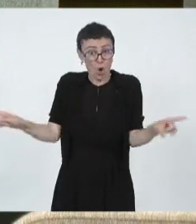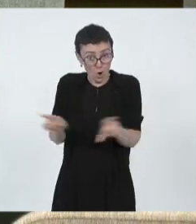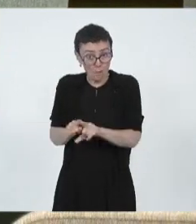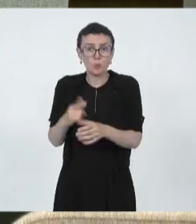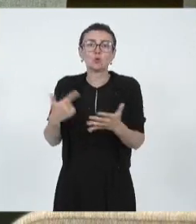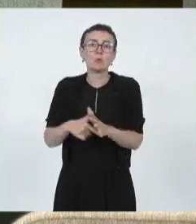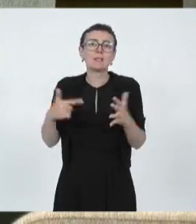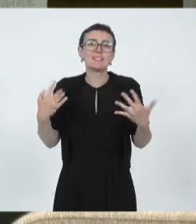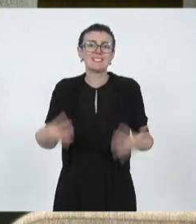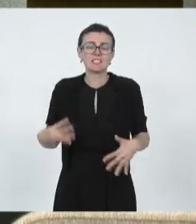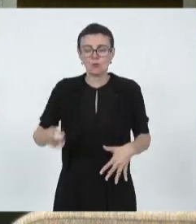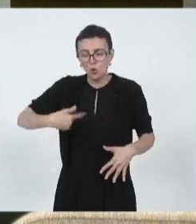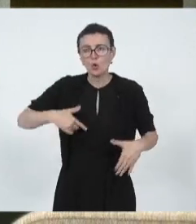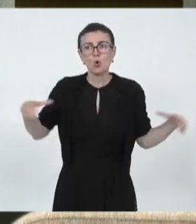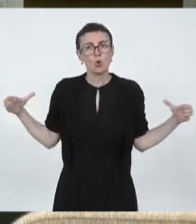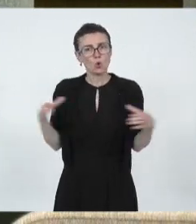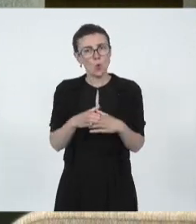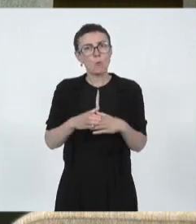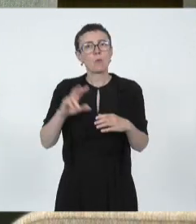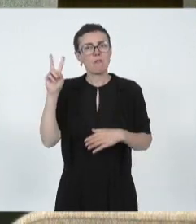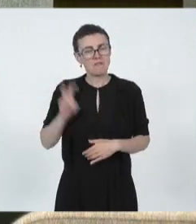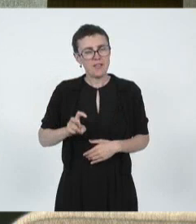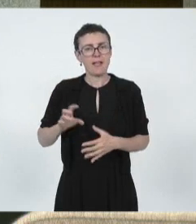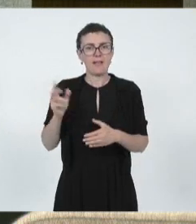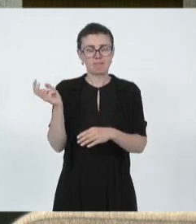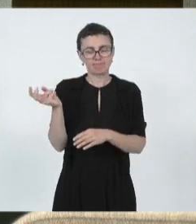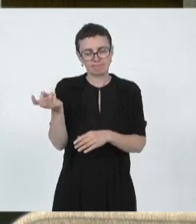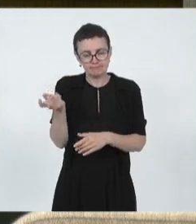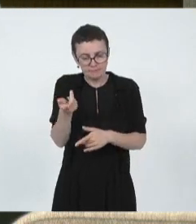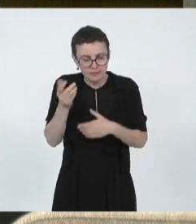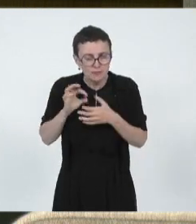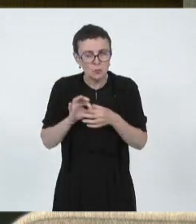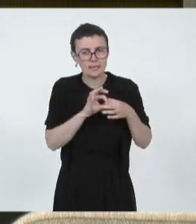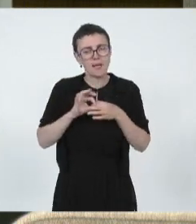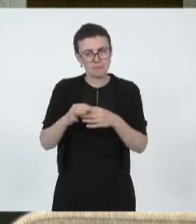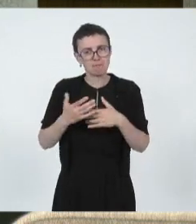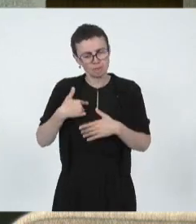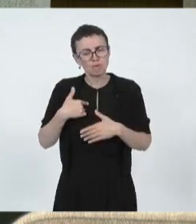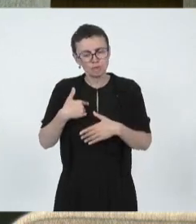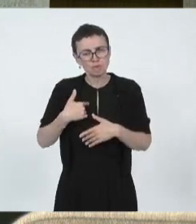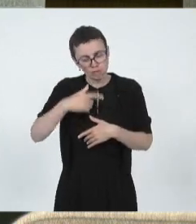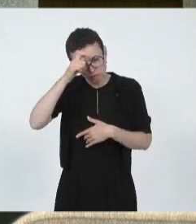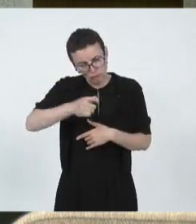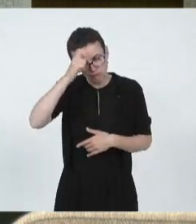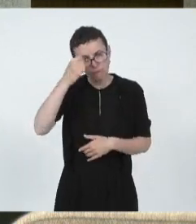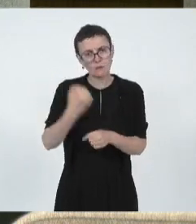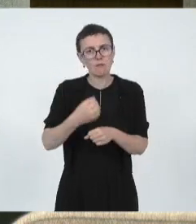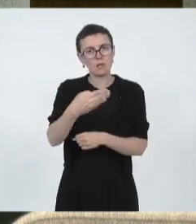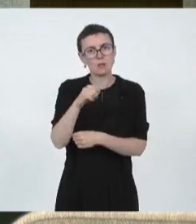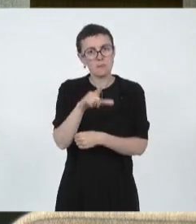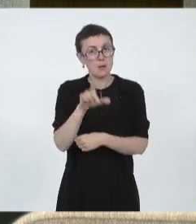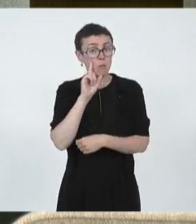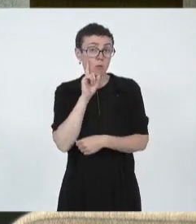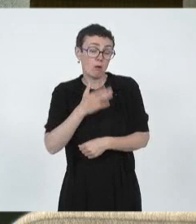Notre groupe Métropole Écologie Citoyenne et Solidaire salue la bonne gestion de l'AMEL, qui a bénéficié en plus de recettes plus importantes que ce qui était